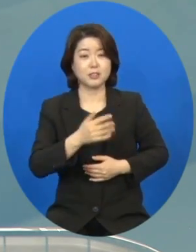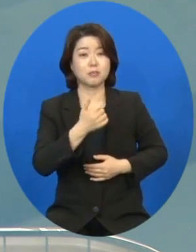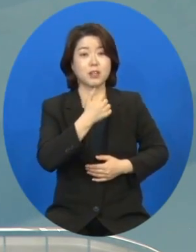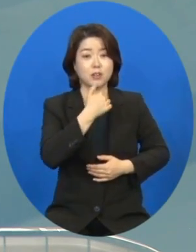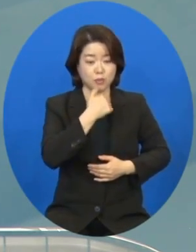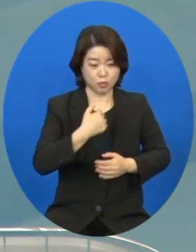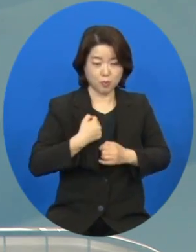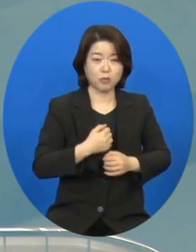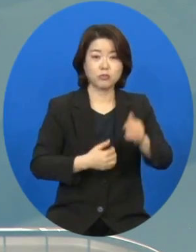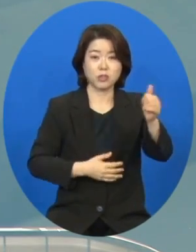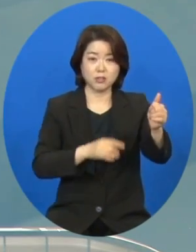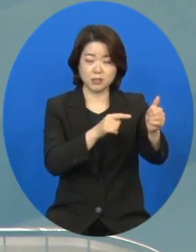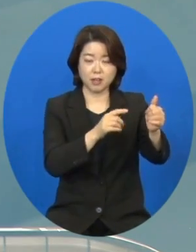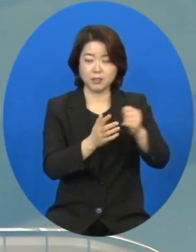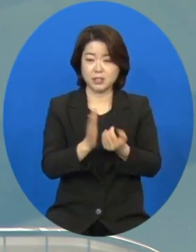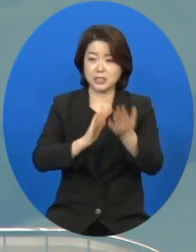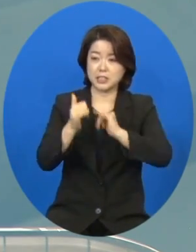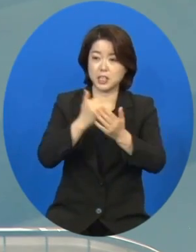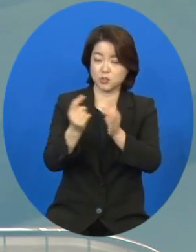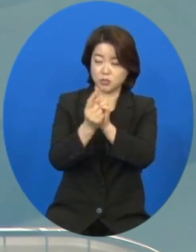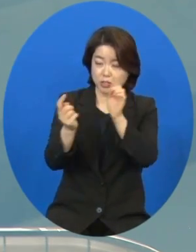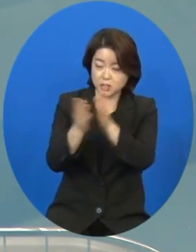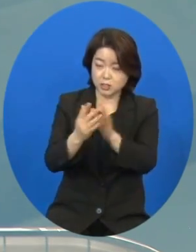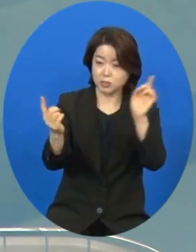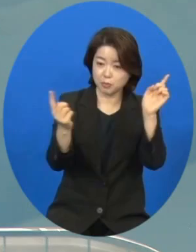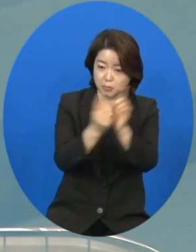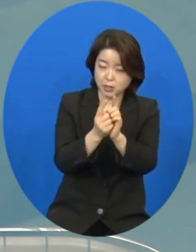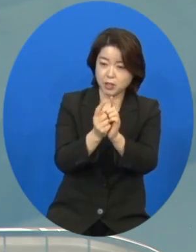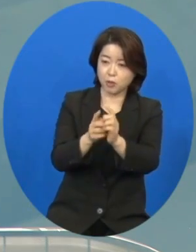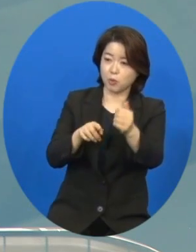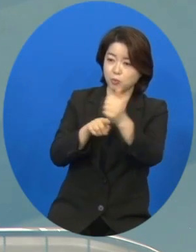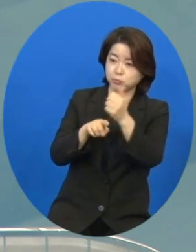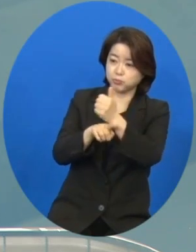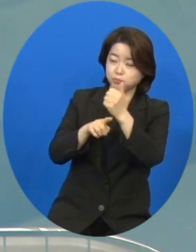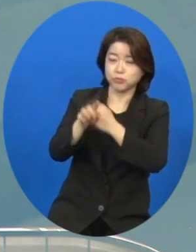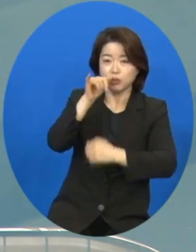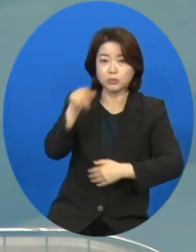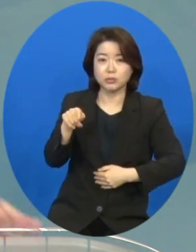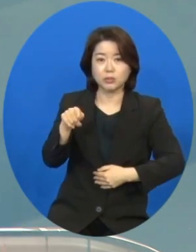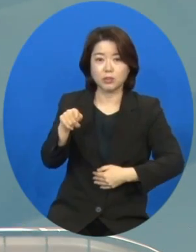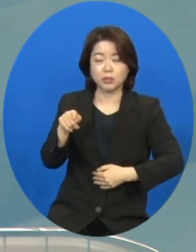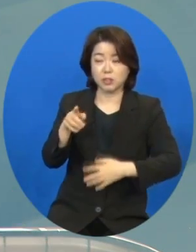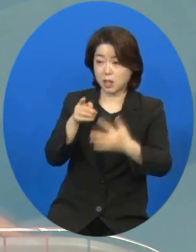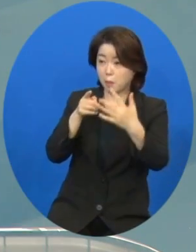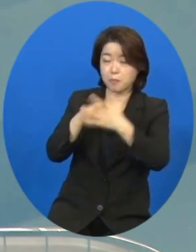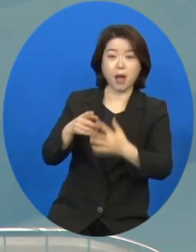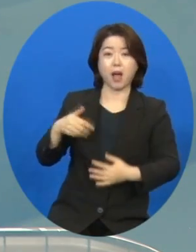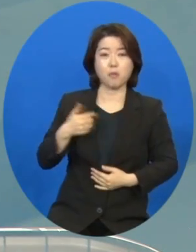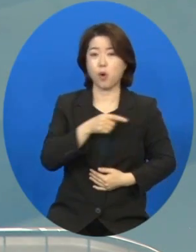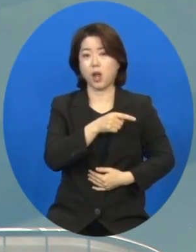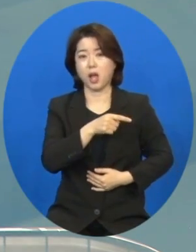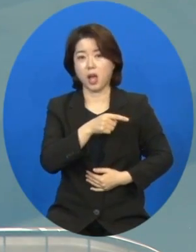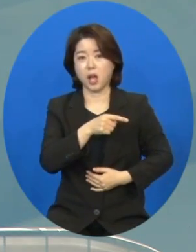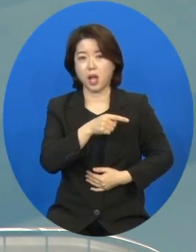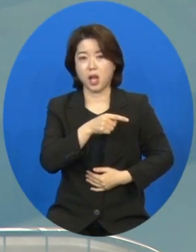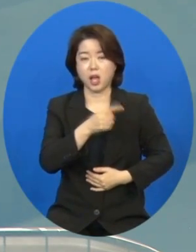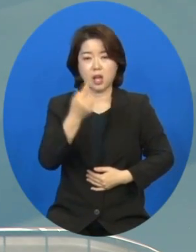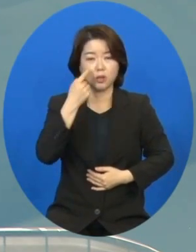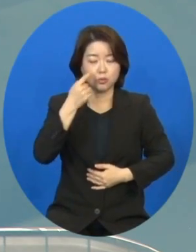만나고 신문까지 했습니다. 그래서도 못 알아봤어요. 눈이 가린